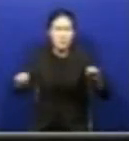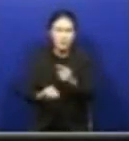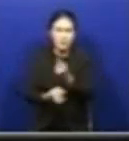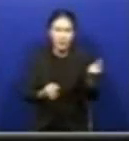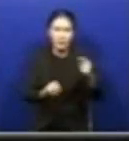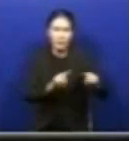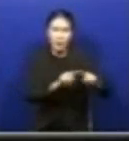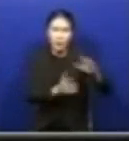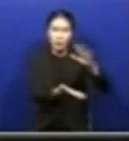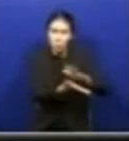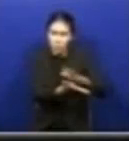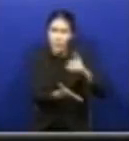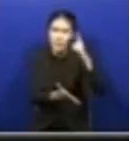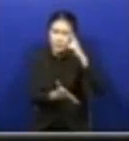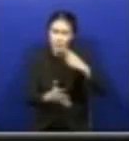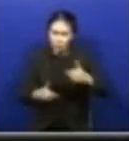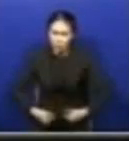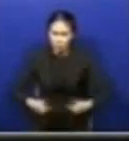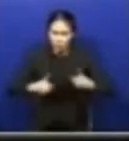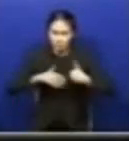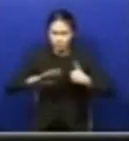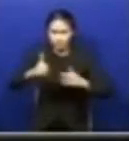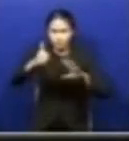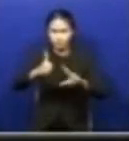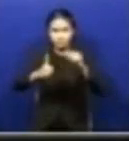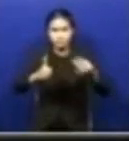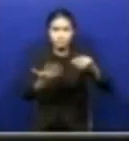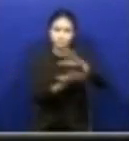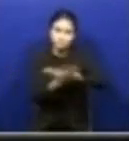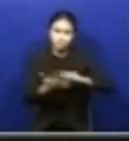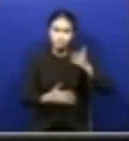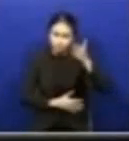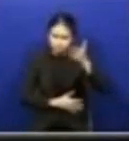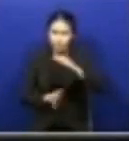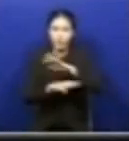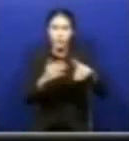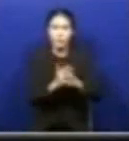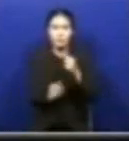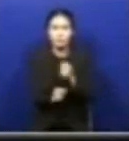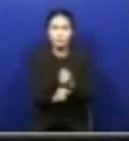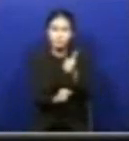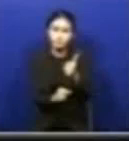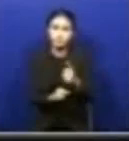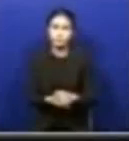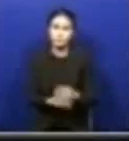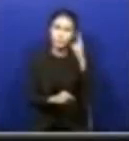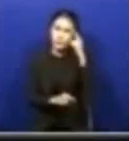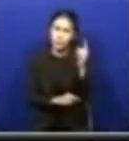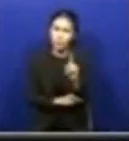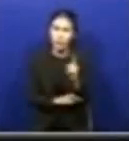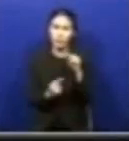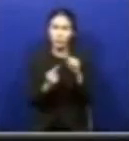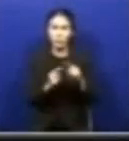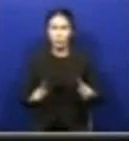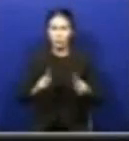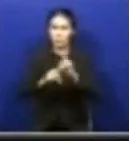นสร้างคนสร้างชาติสร้างประเทศสร้างอนาคตสร้างทุกอย่างคืนสาธารณสุขดูแลค